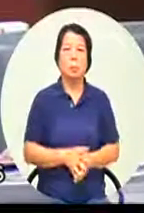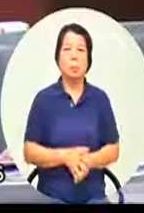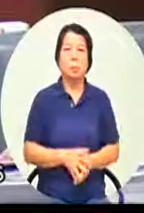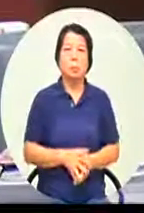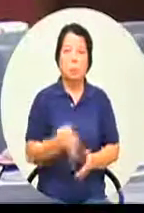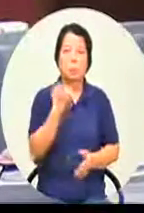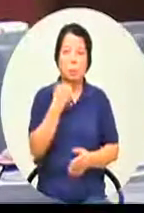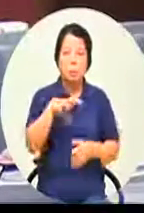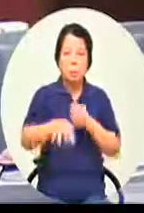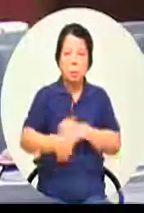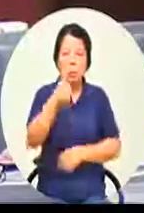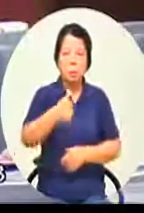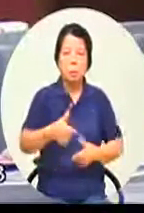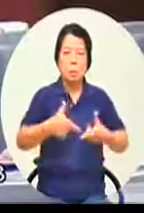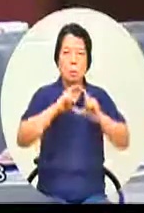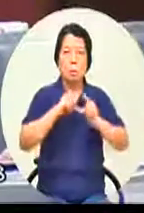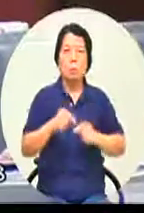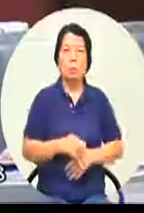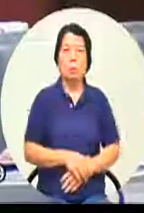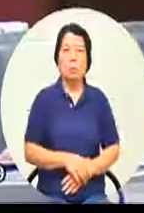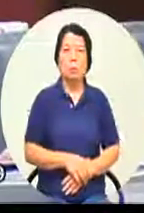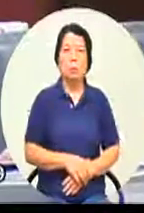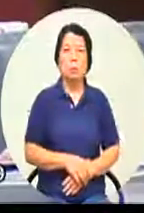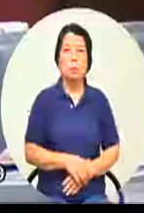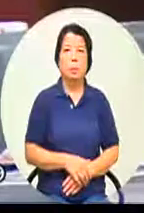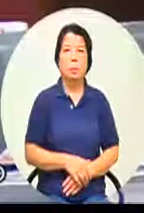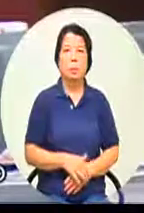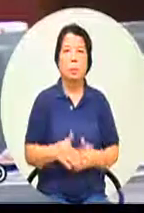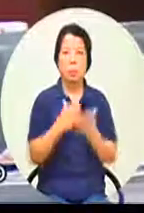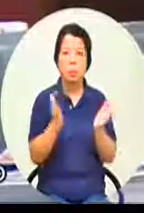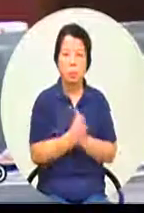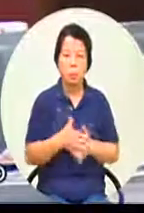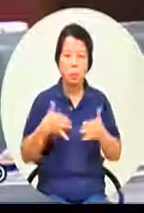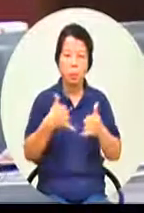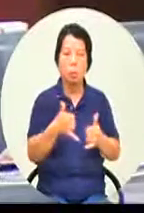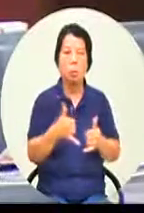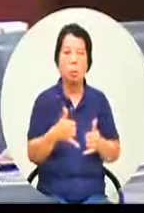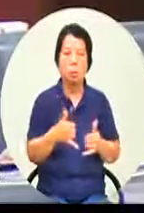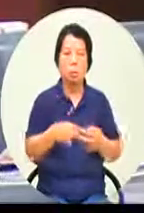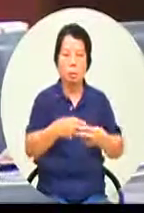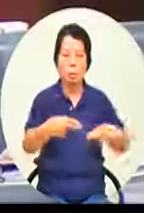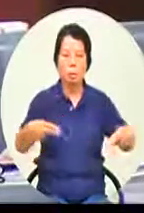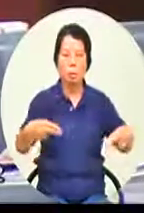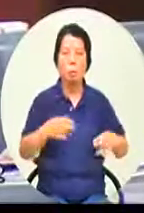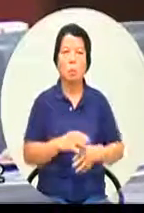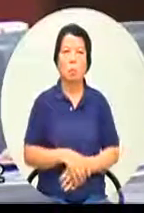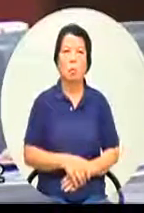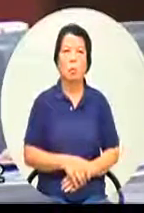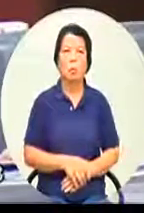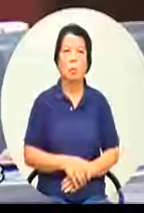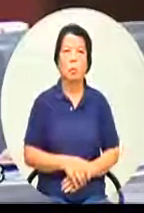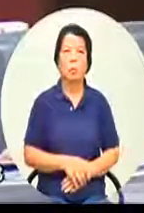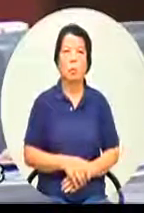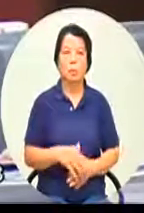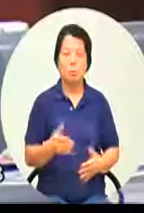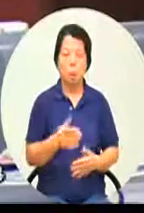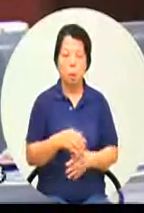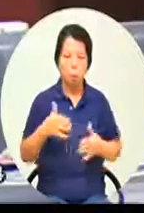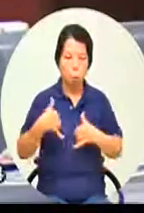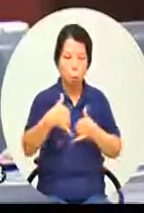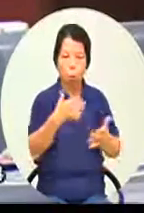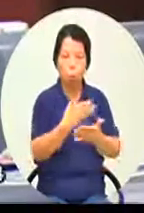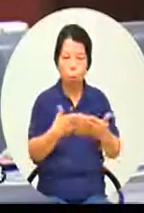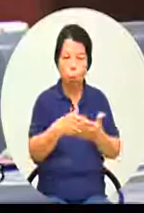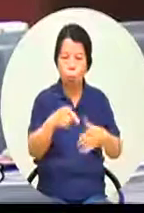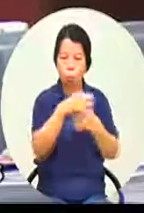以请局长给我答复一下哈。所以我想这整个路线图其实我们都一直期待是希望好好的规划一些路线让